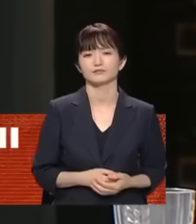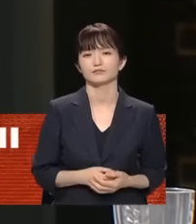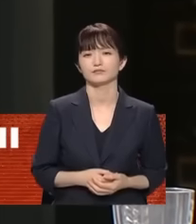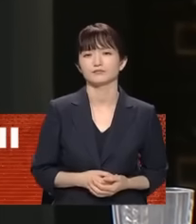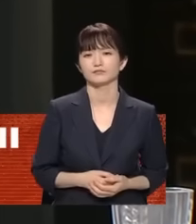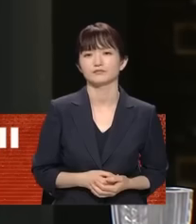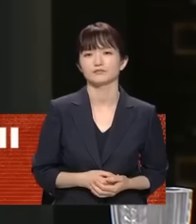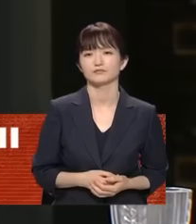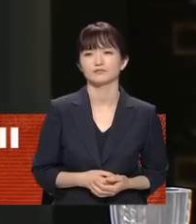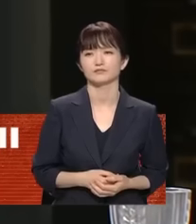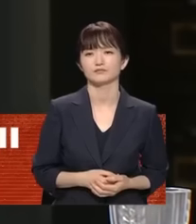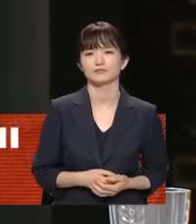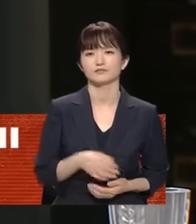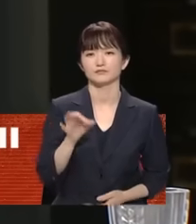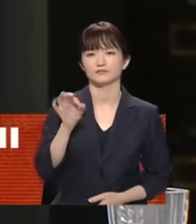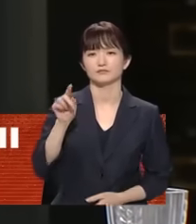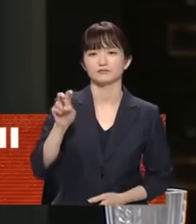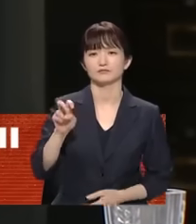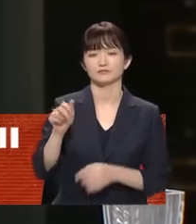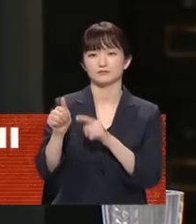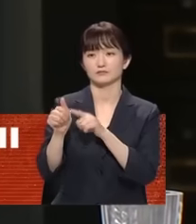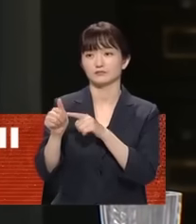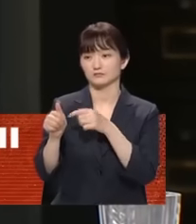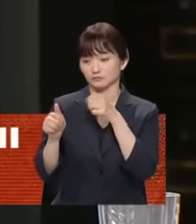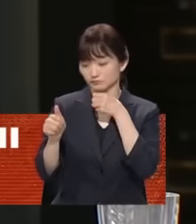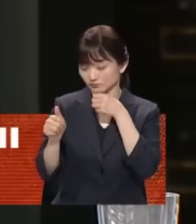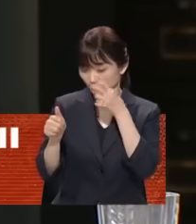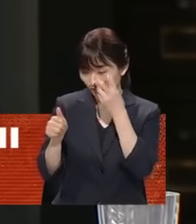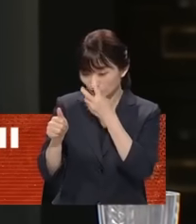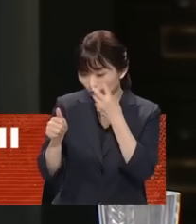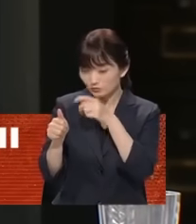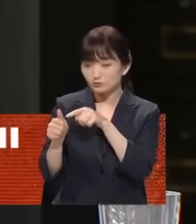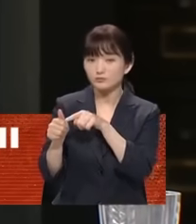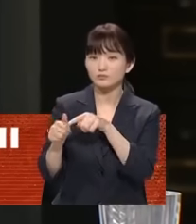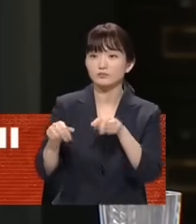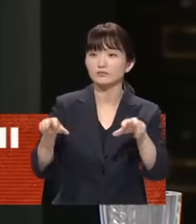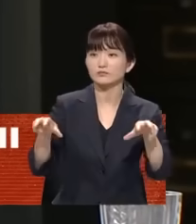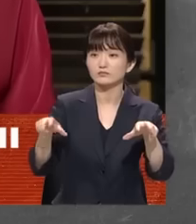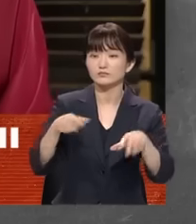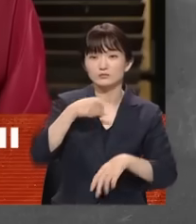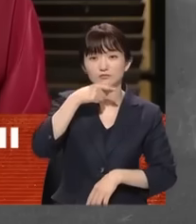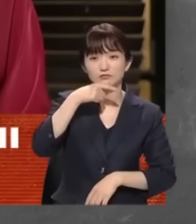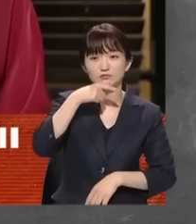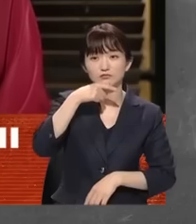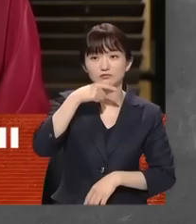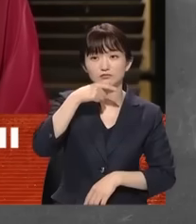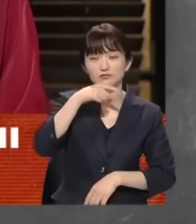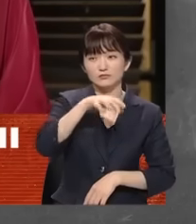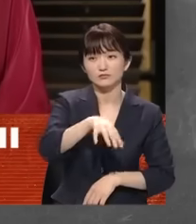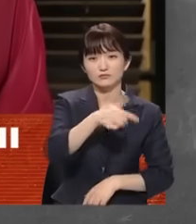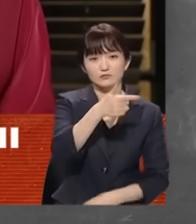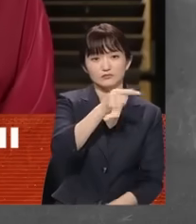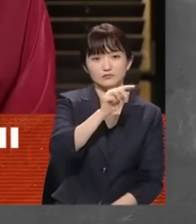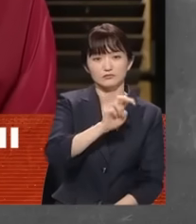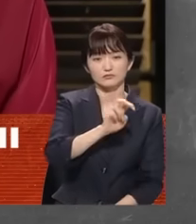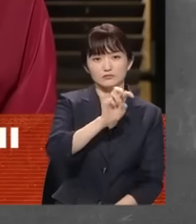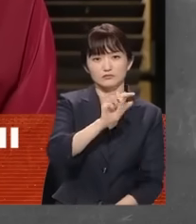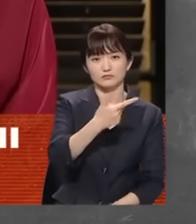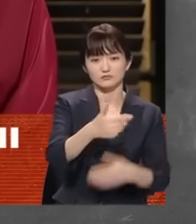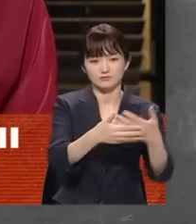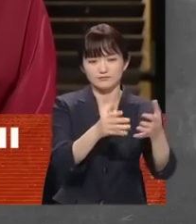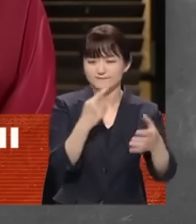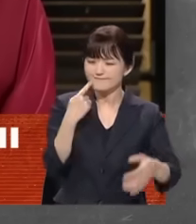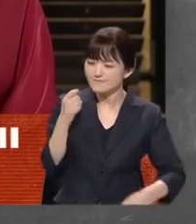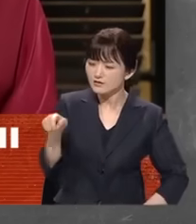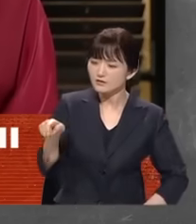저희가 이제이 엄태웅 취재를 해봤더니 지금도 그 소위 수원 남문파라는 곳에서 계속 협박을 당하고